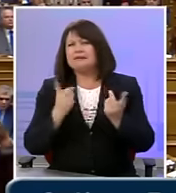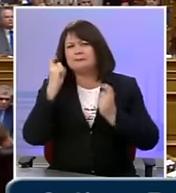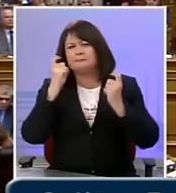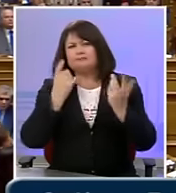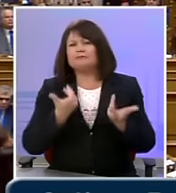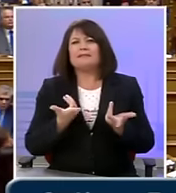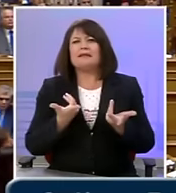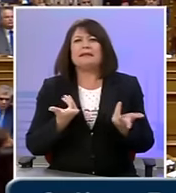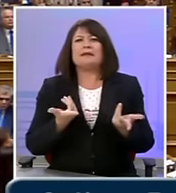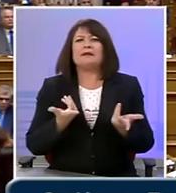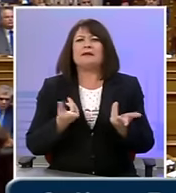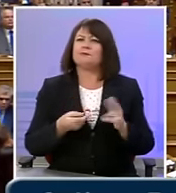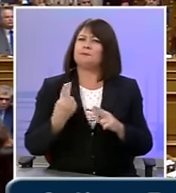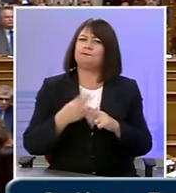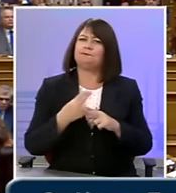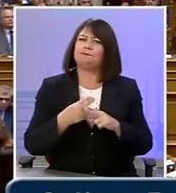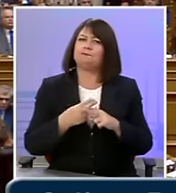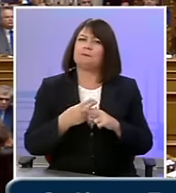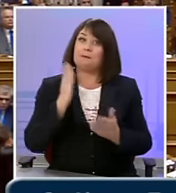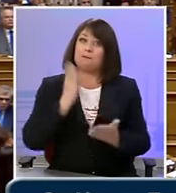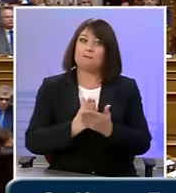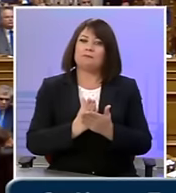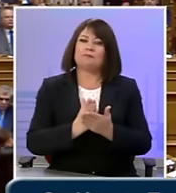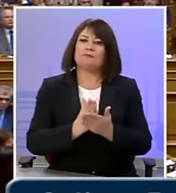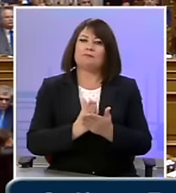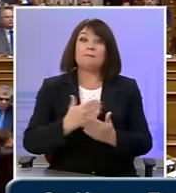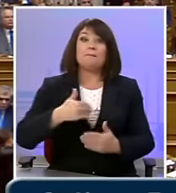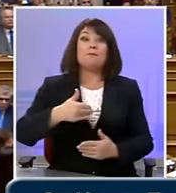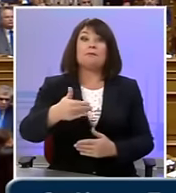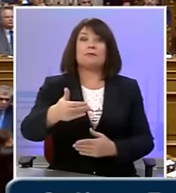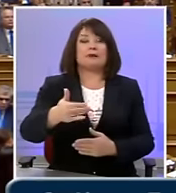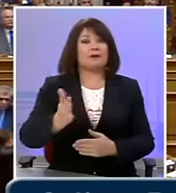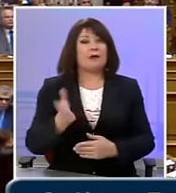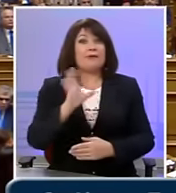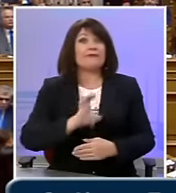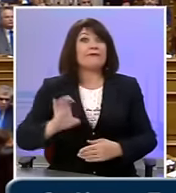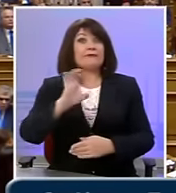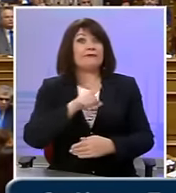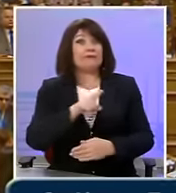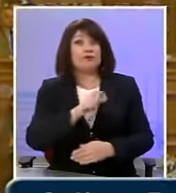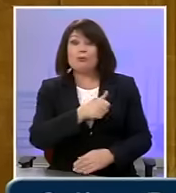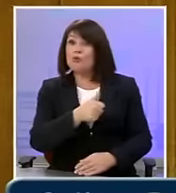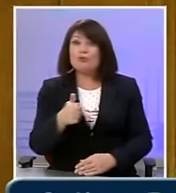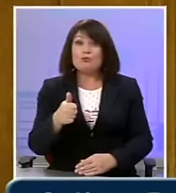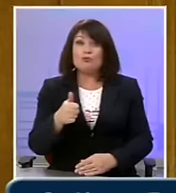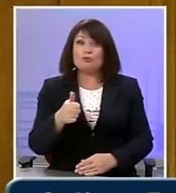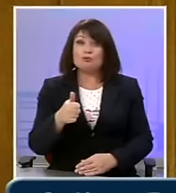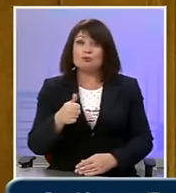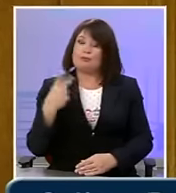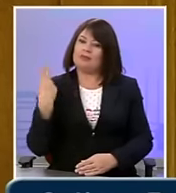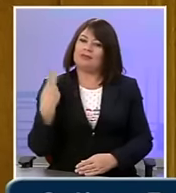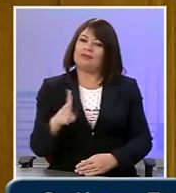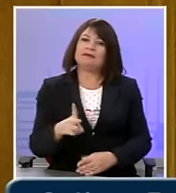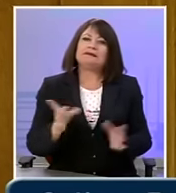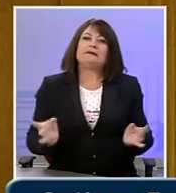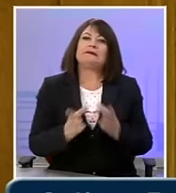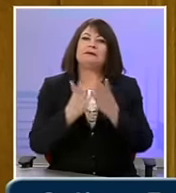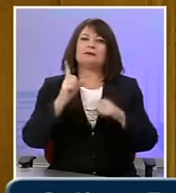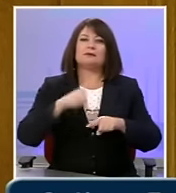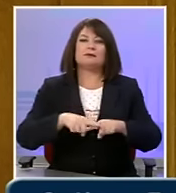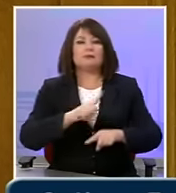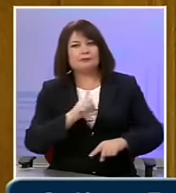γιατί ήταν καθοριστική η απόφασή σας και για το μέλλον της Ευρώπης, όχι μόνο και για την δική σας τύχη.